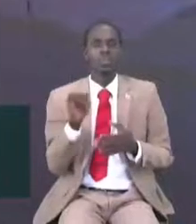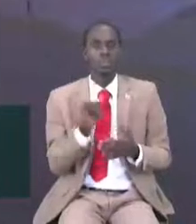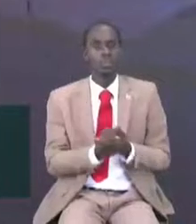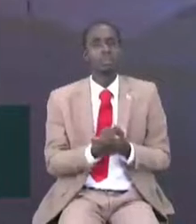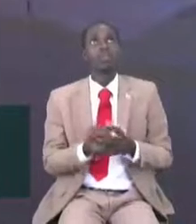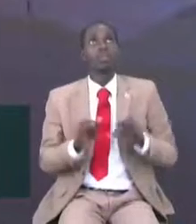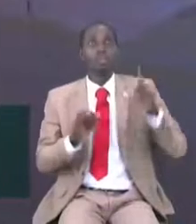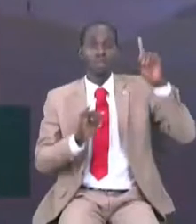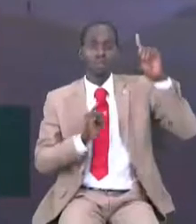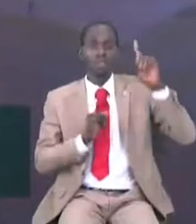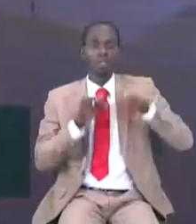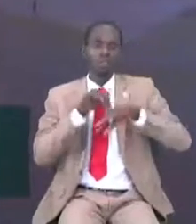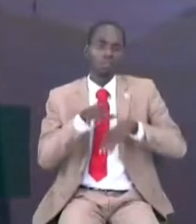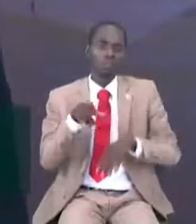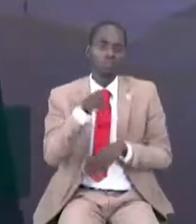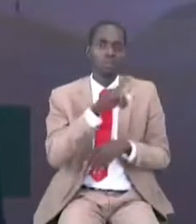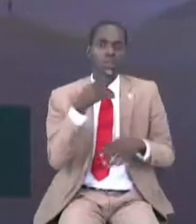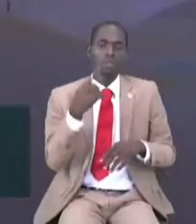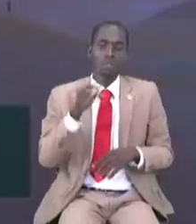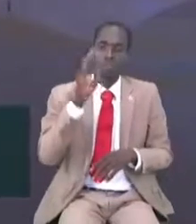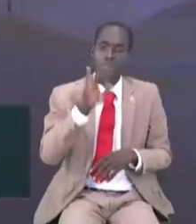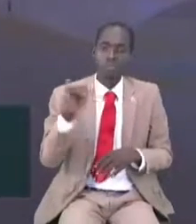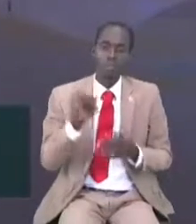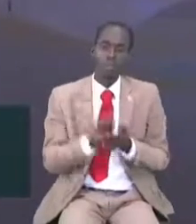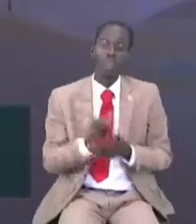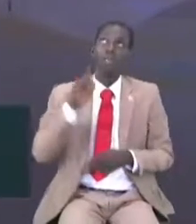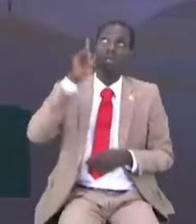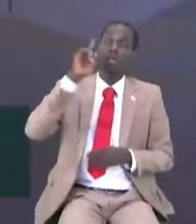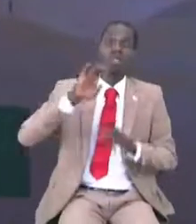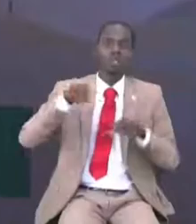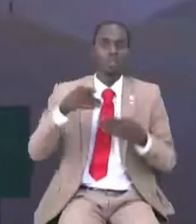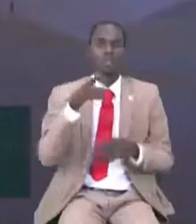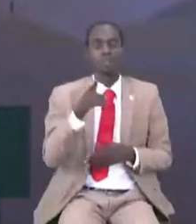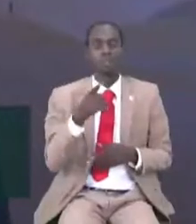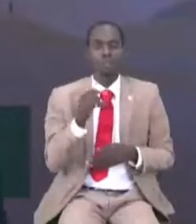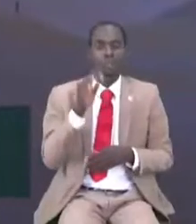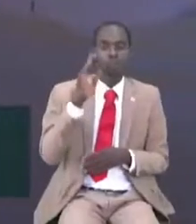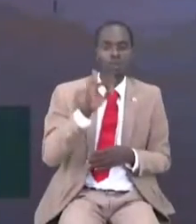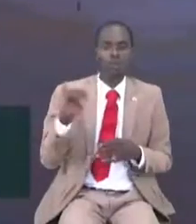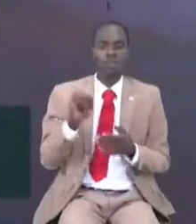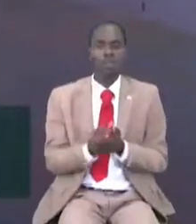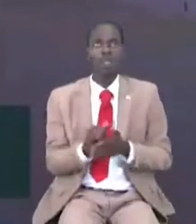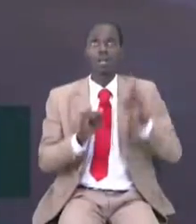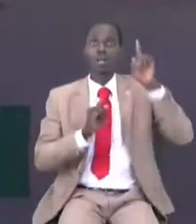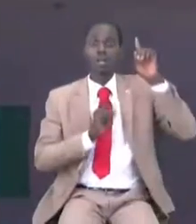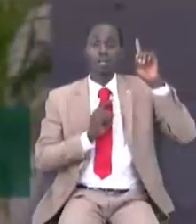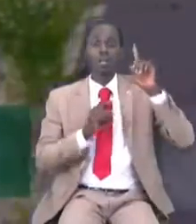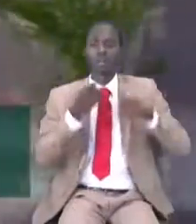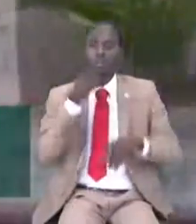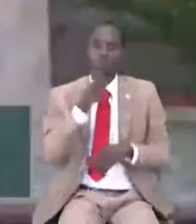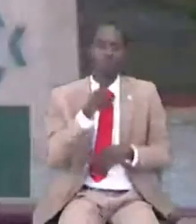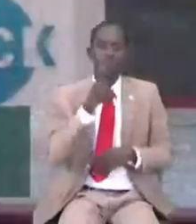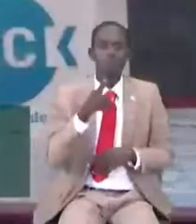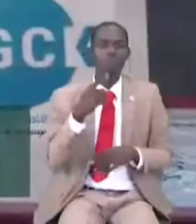La publication que je t'ai donnée. La publication que je t'ai dit d'aller leur dire. Arrivé